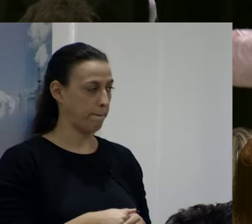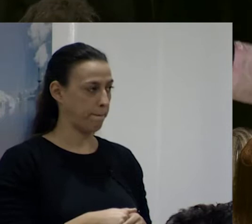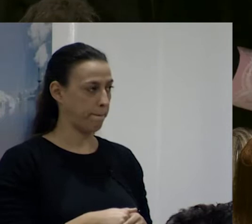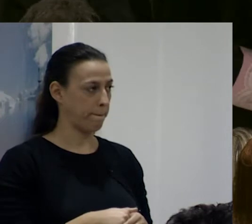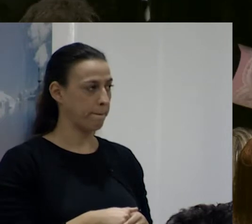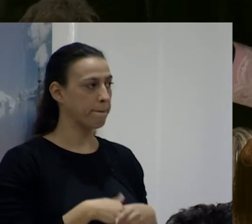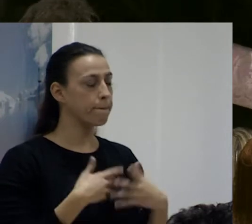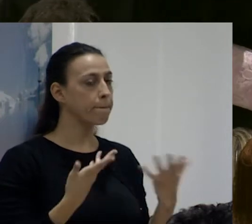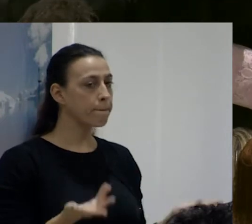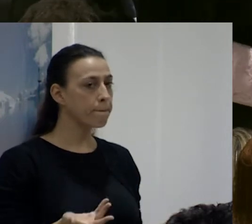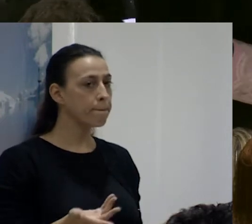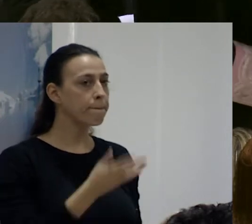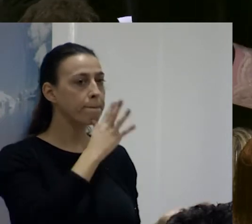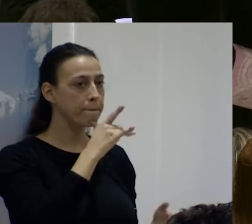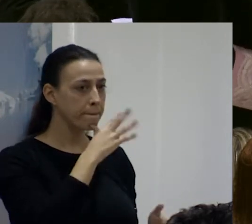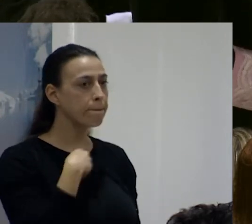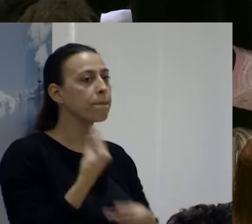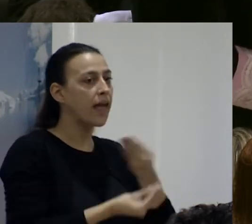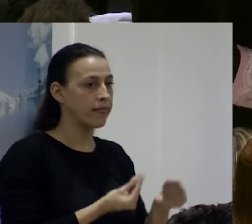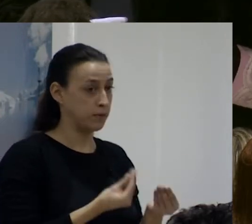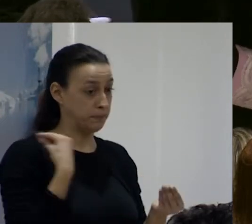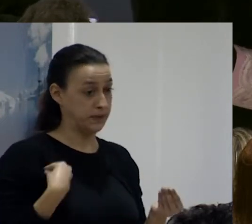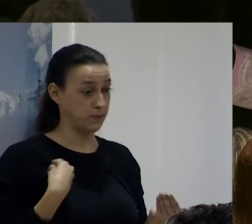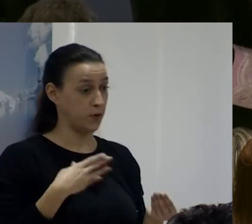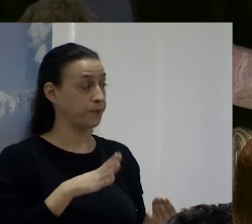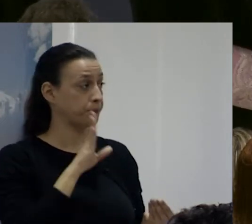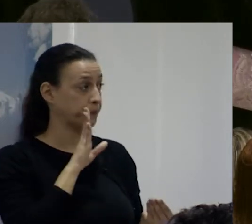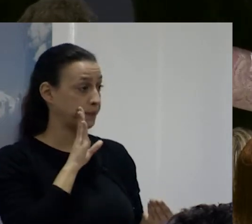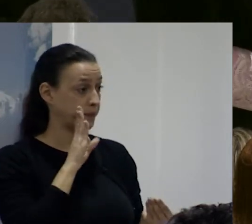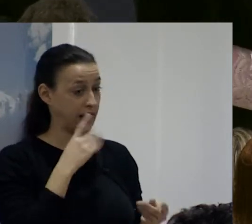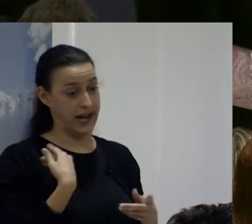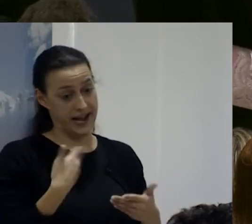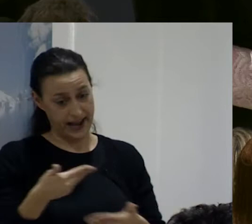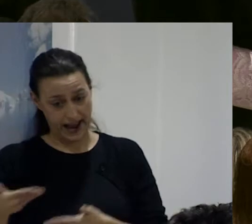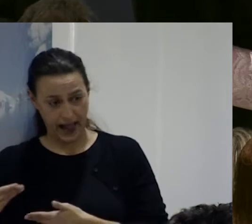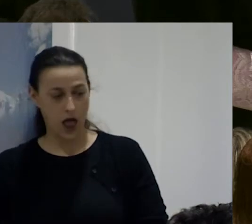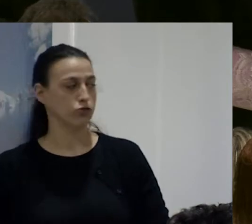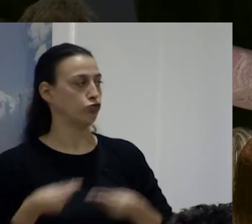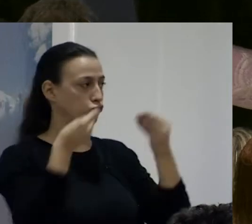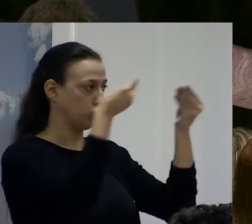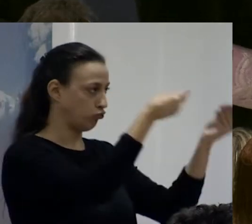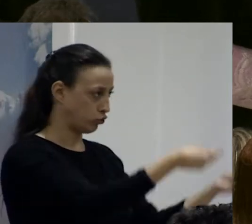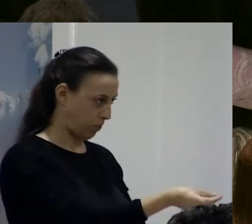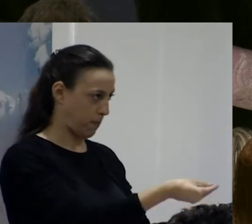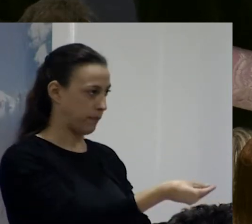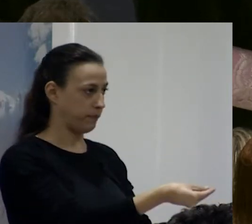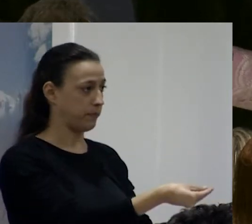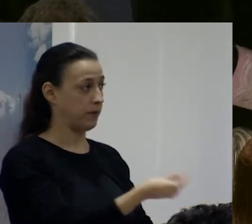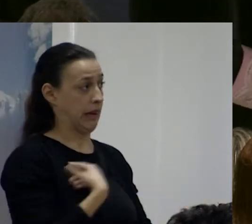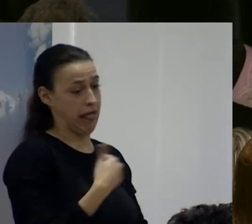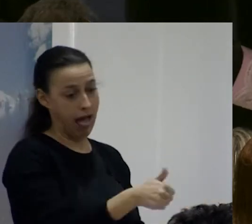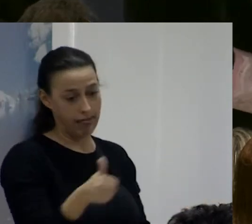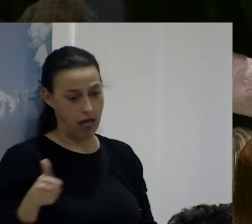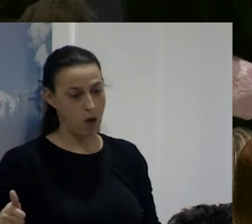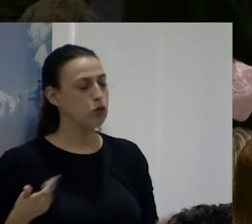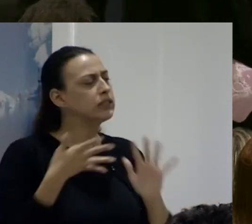Ara us juraré els atributs d'aquest nomenament i distinció i us n'explicaré el